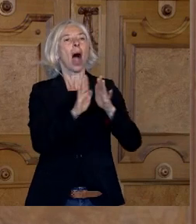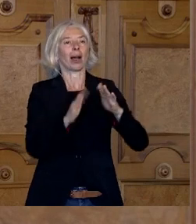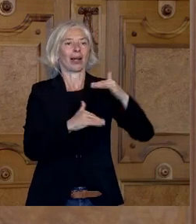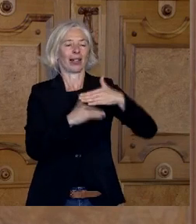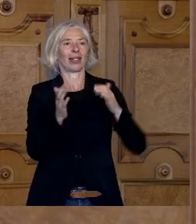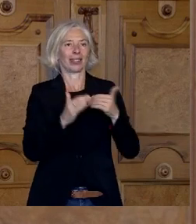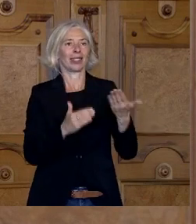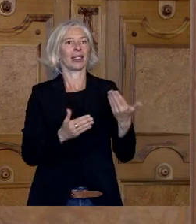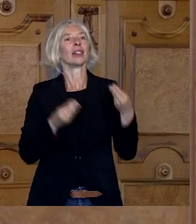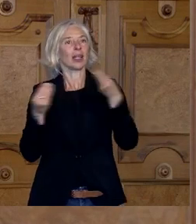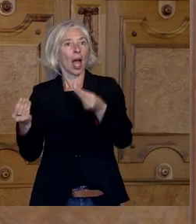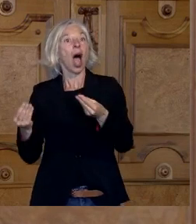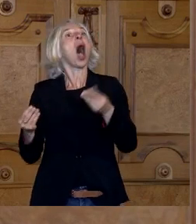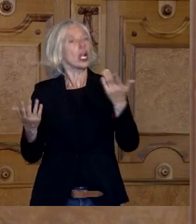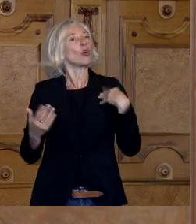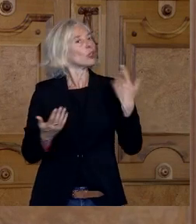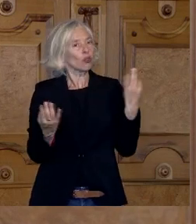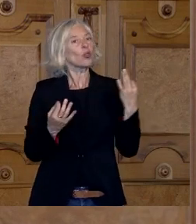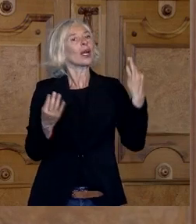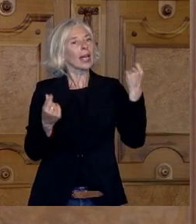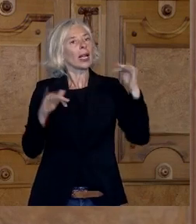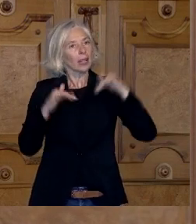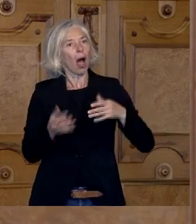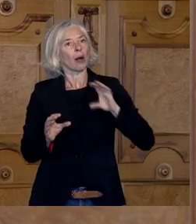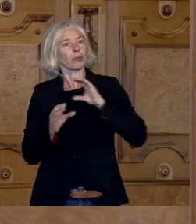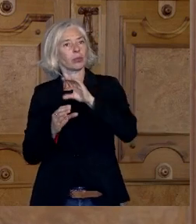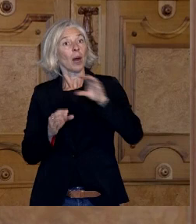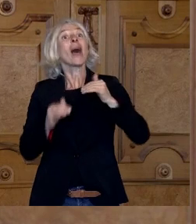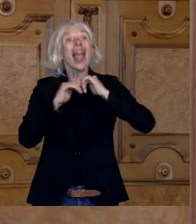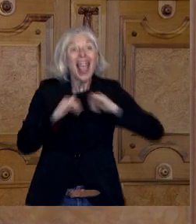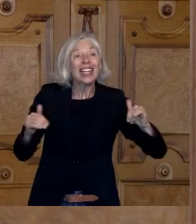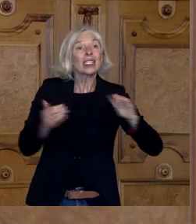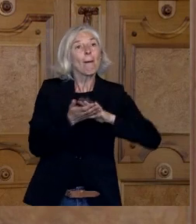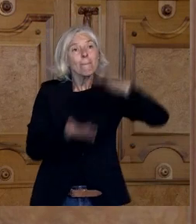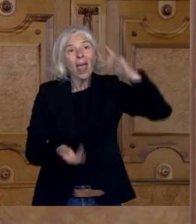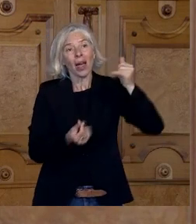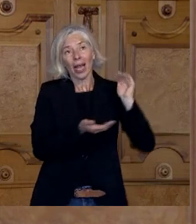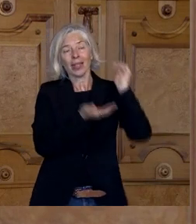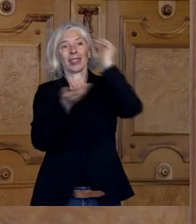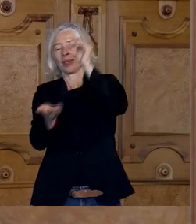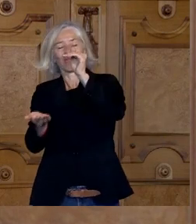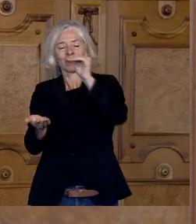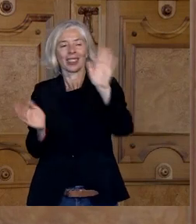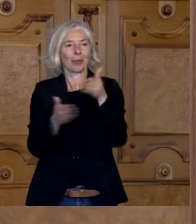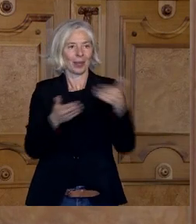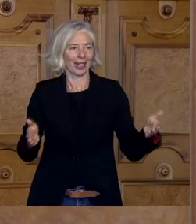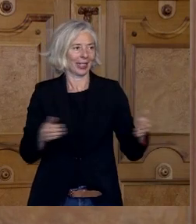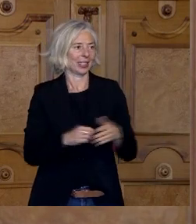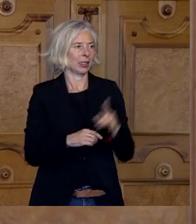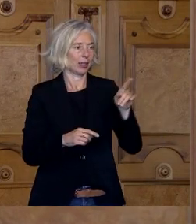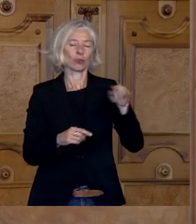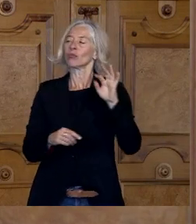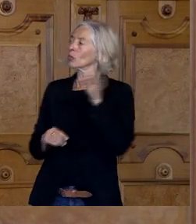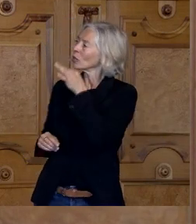Beispiel für Tablets, zur Verfügung gestellt werden. Und dann stellt er die Nachfrage, wie sieht es mit der technischen Ausrüstung